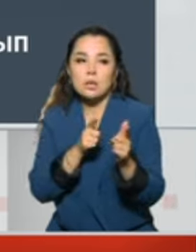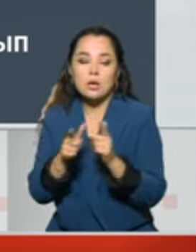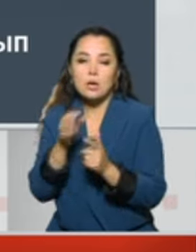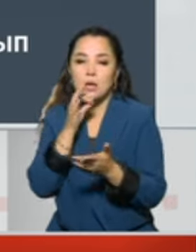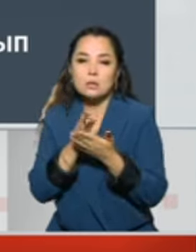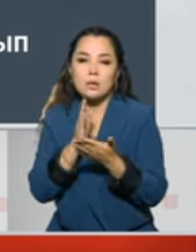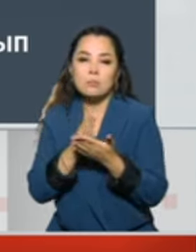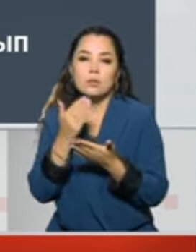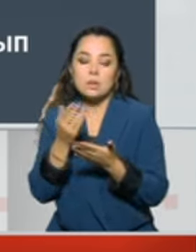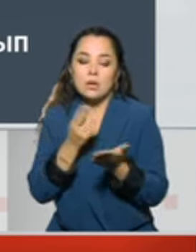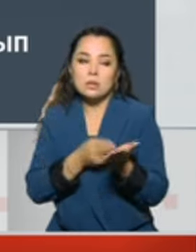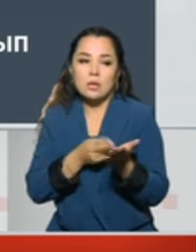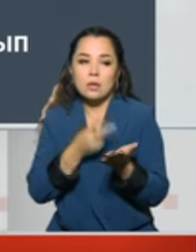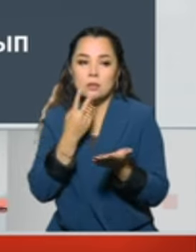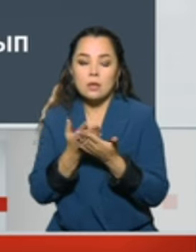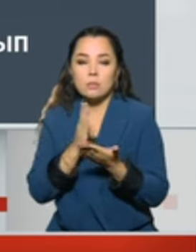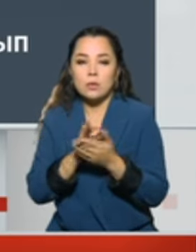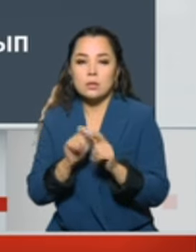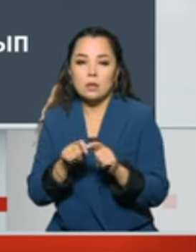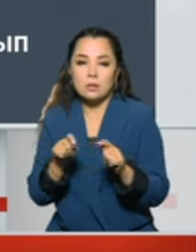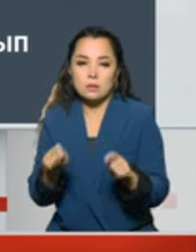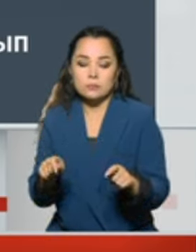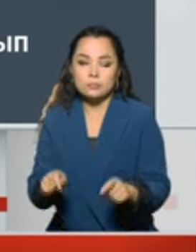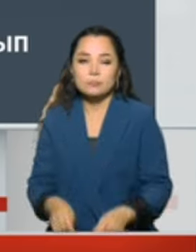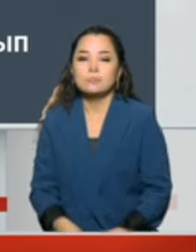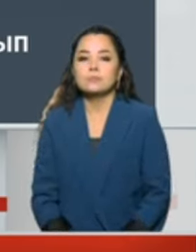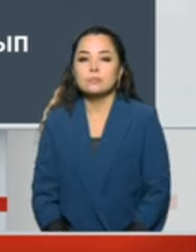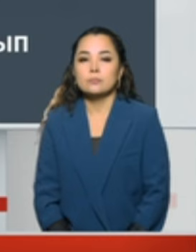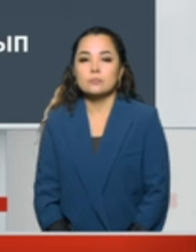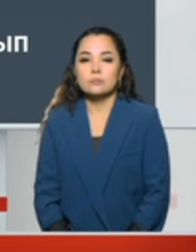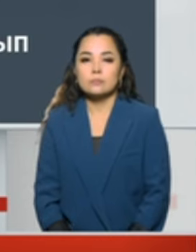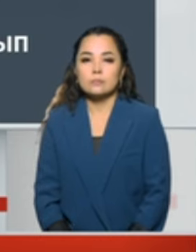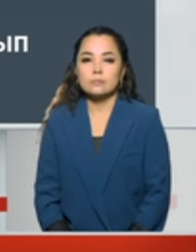тағы бір айқын дәлелі, деді мемлекеттік